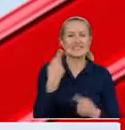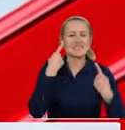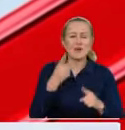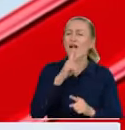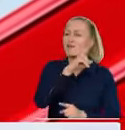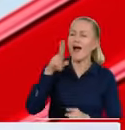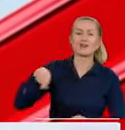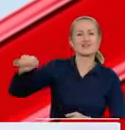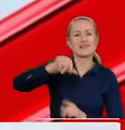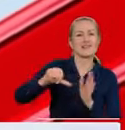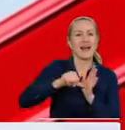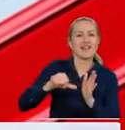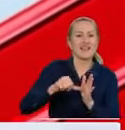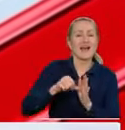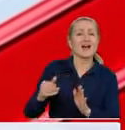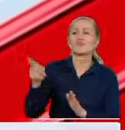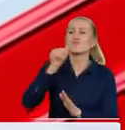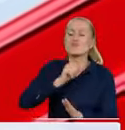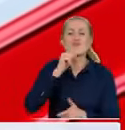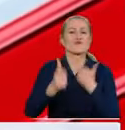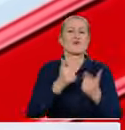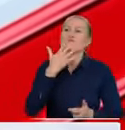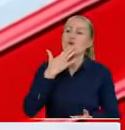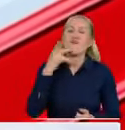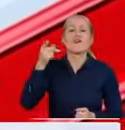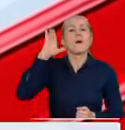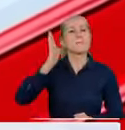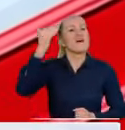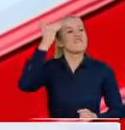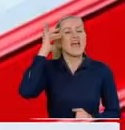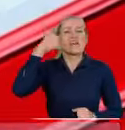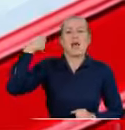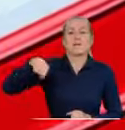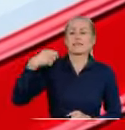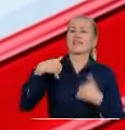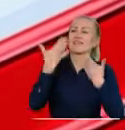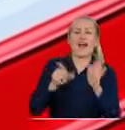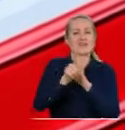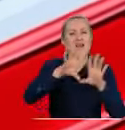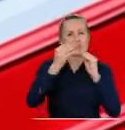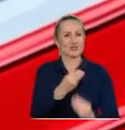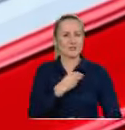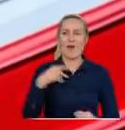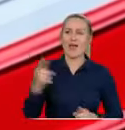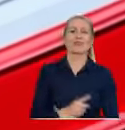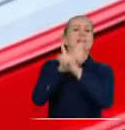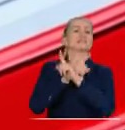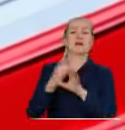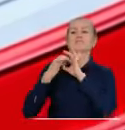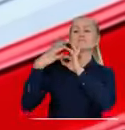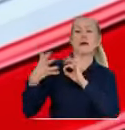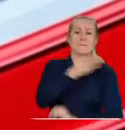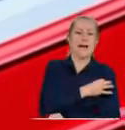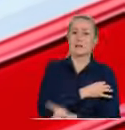moich kandydatów próbował dzisiaj udawać, że on też będzie umiał być prezydentem wszystkich Polaków, niezależnym od swojej partii. Ale to